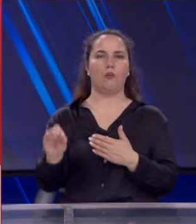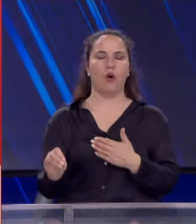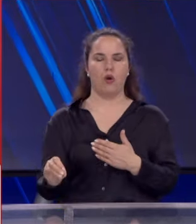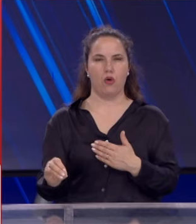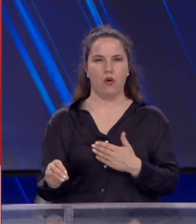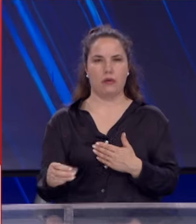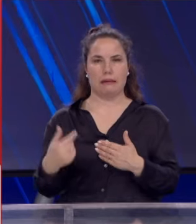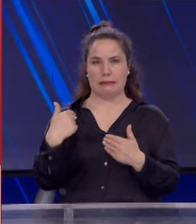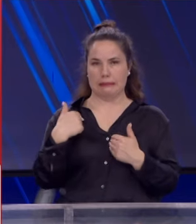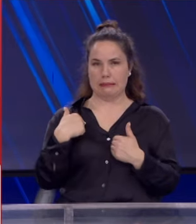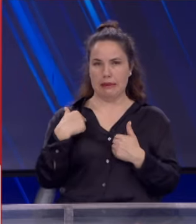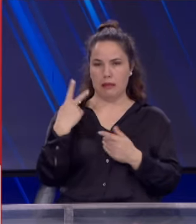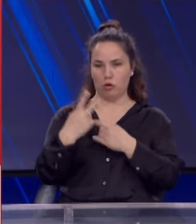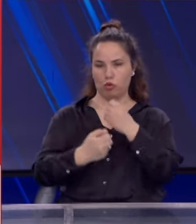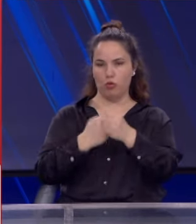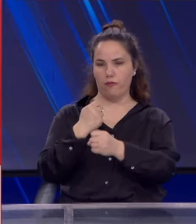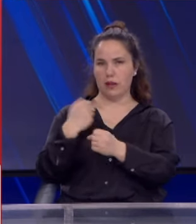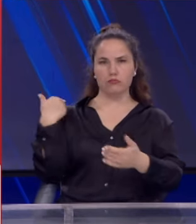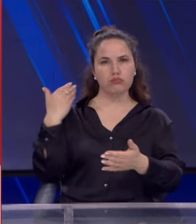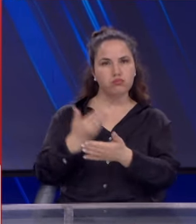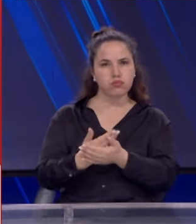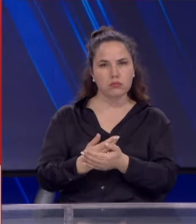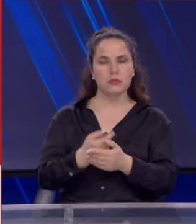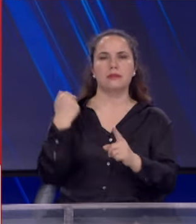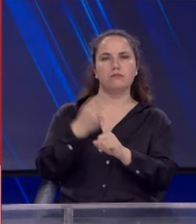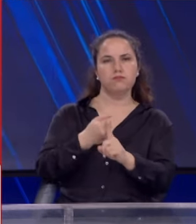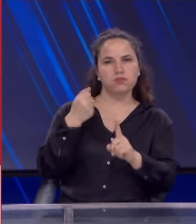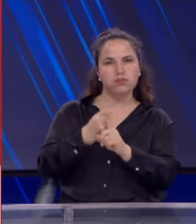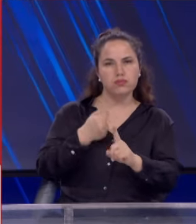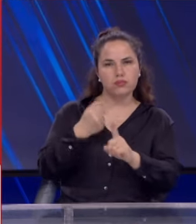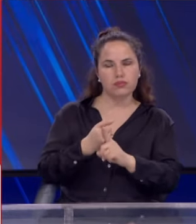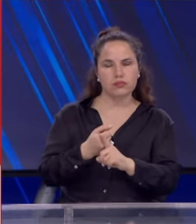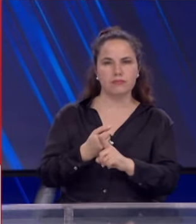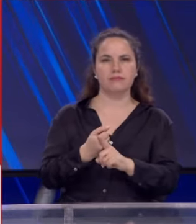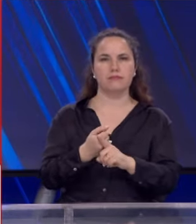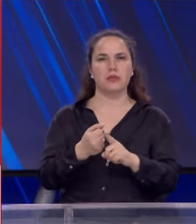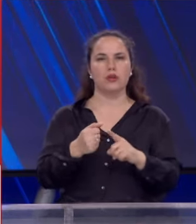kemi përjetuar gjatë dy viteve të kaluara, që në mënyrë çuditshme sinkronizohen